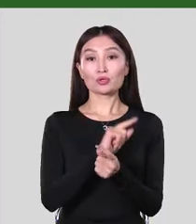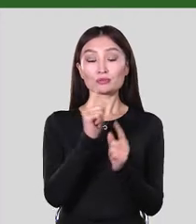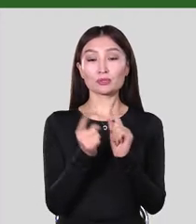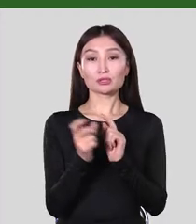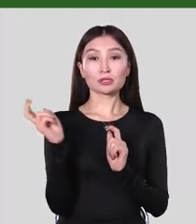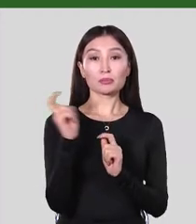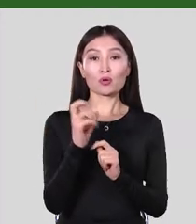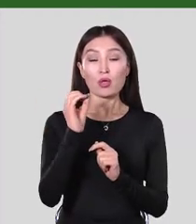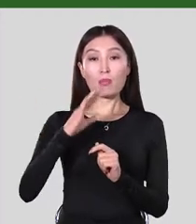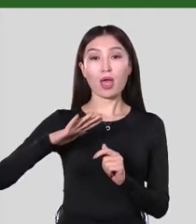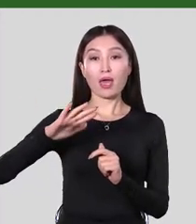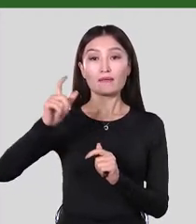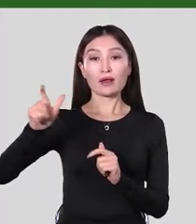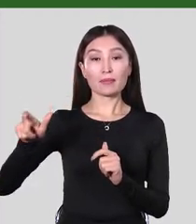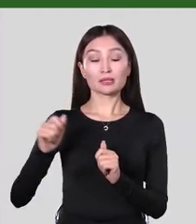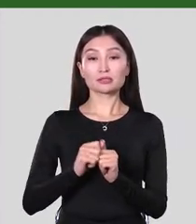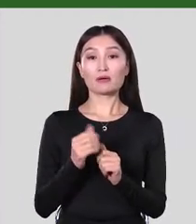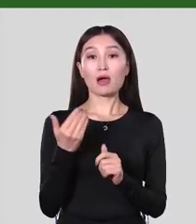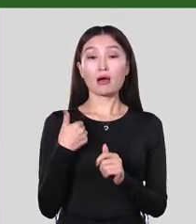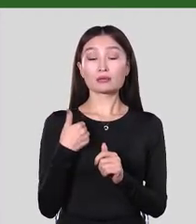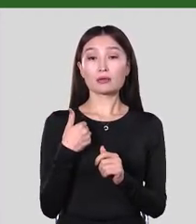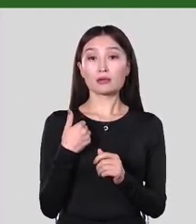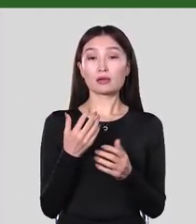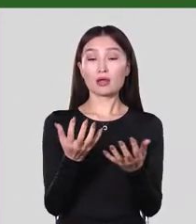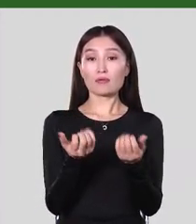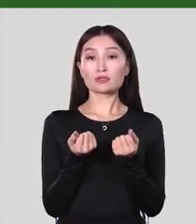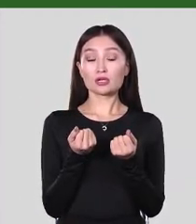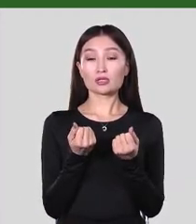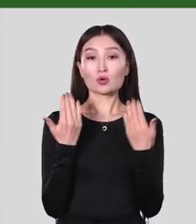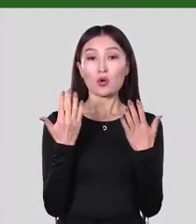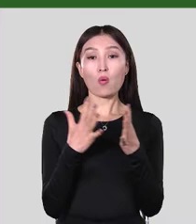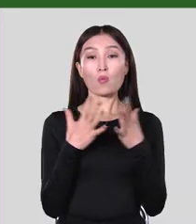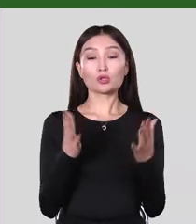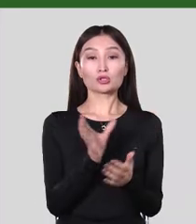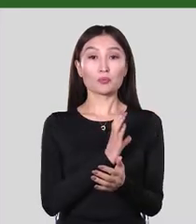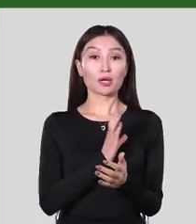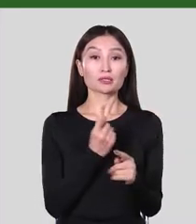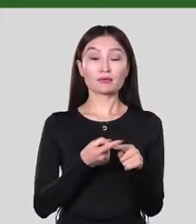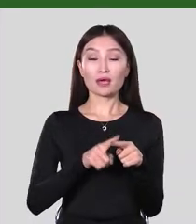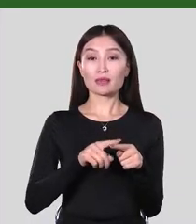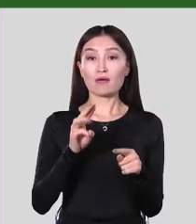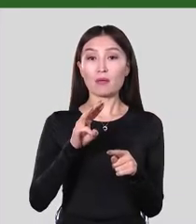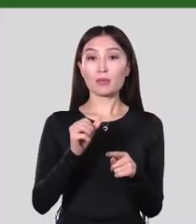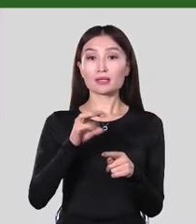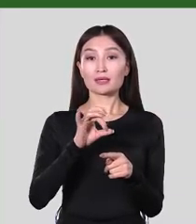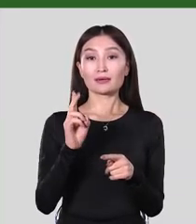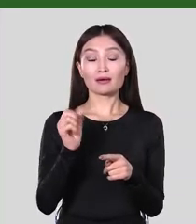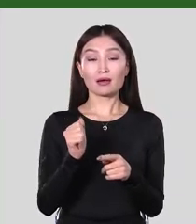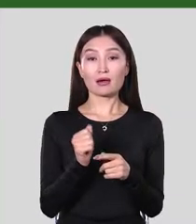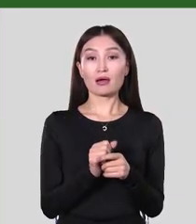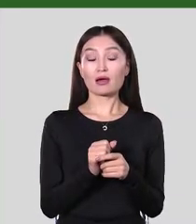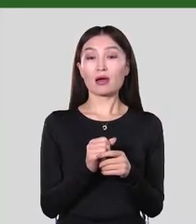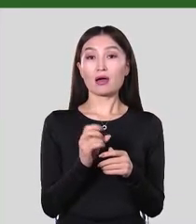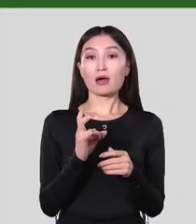изменилось с приходом европейцев, которые хотели прибрать к рукам как можно больше богатств этого материка. В